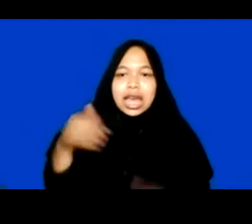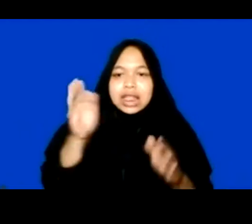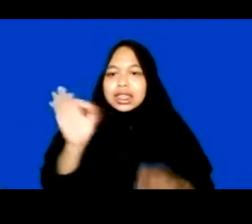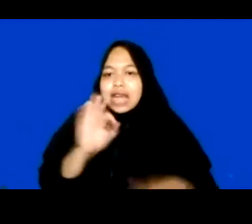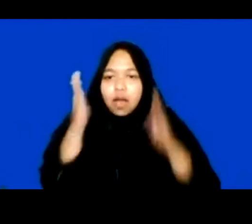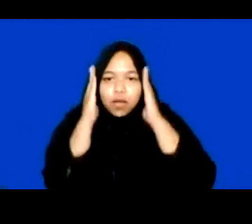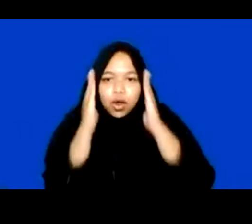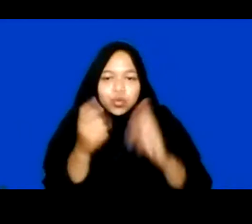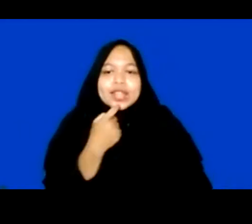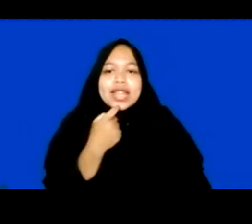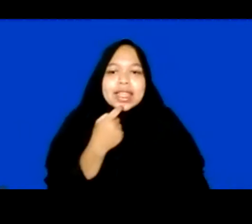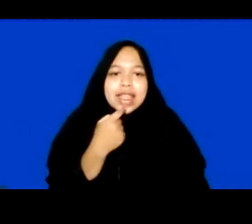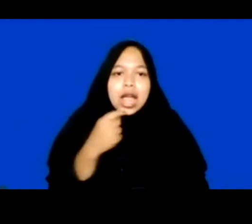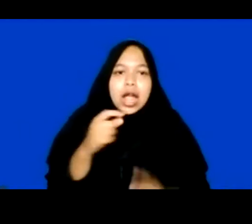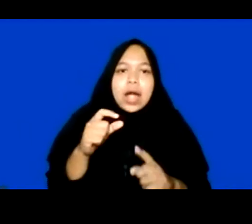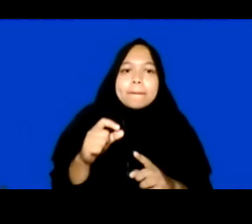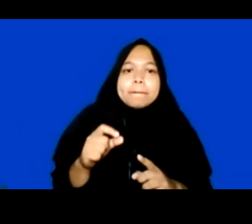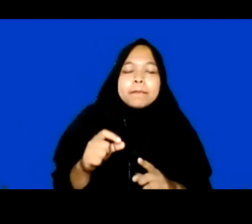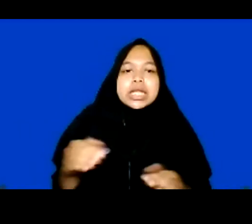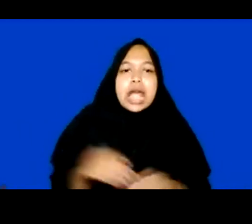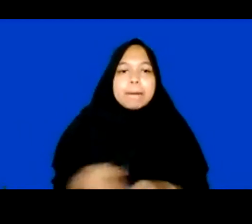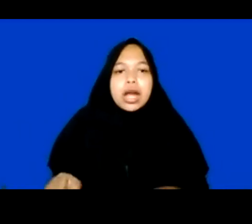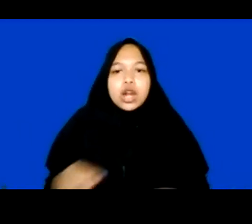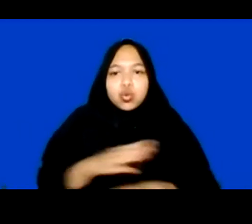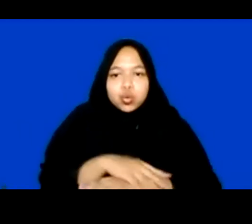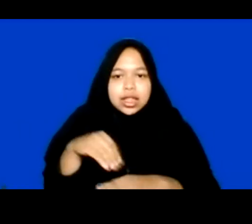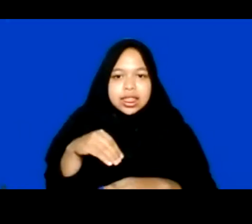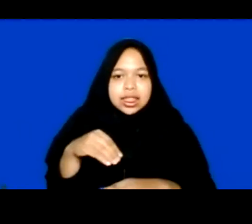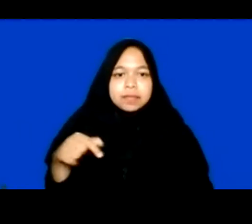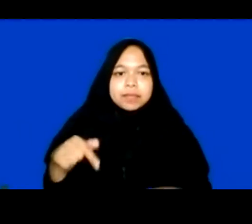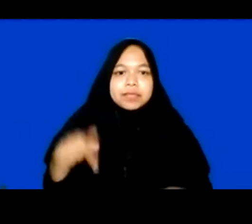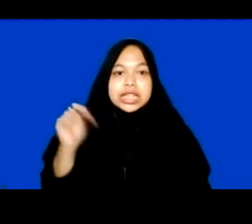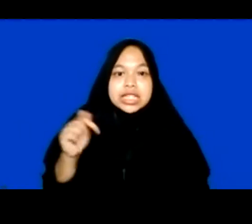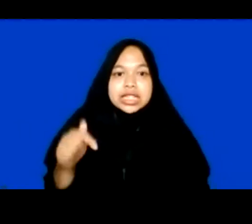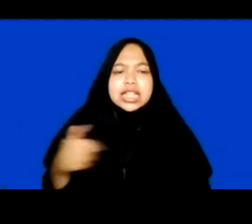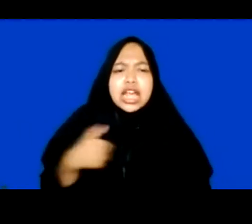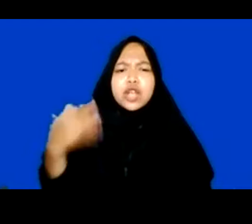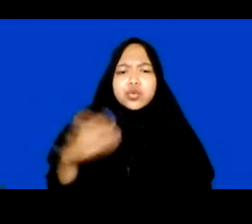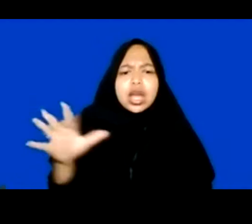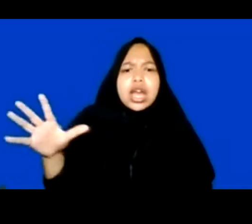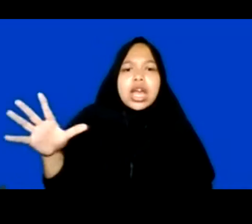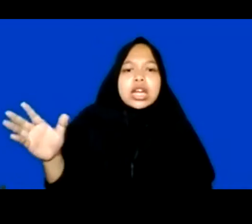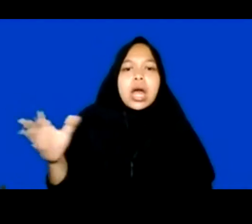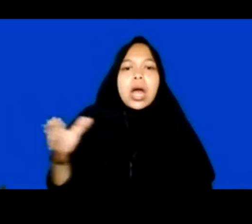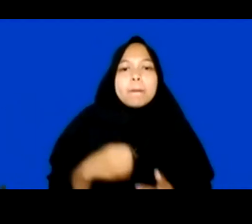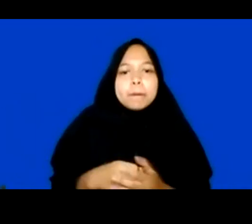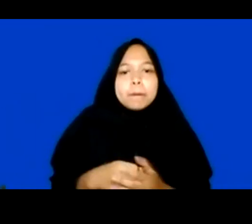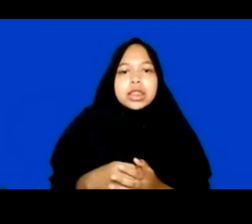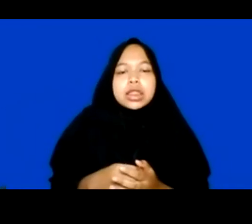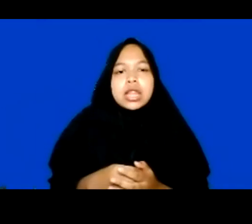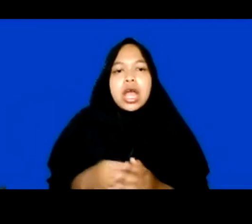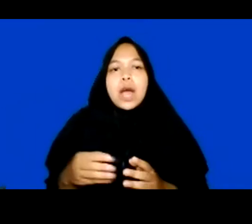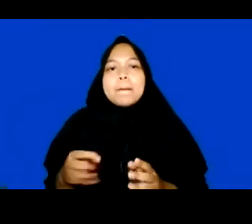persoalan penyamakan kulitnya. Jadi di sini saya udah mendapat bahan kulit yang sudah siap